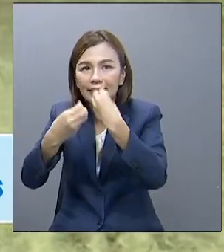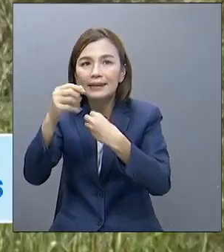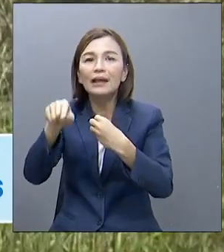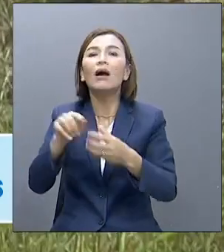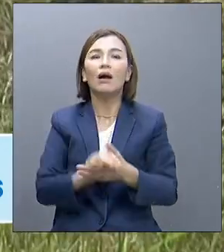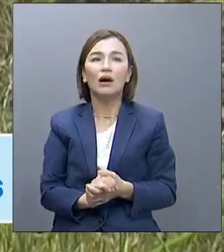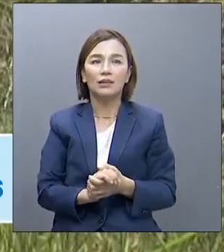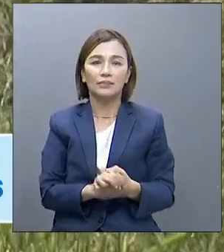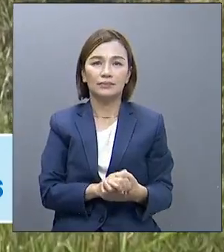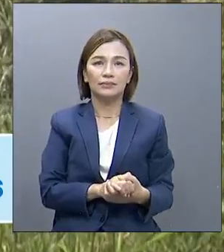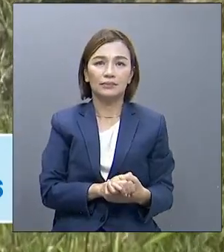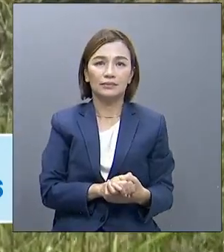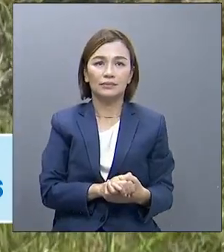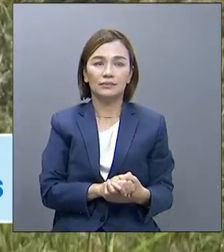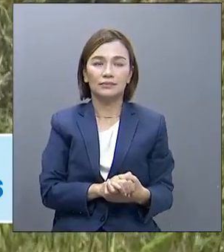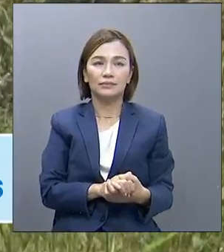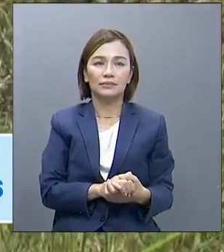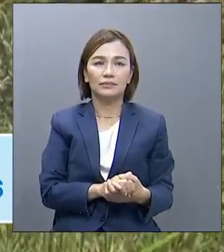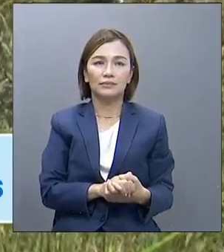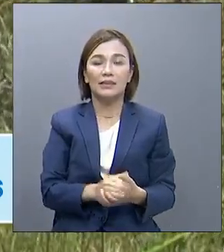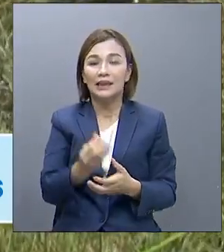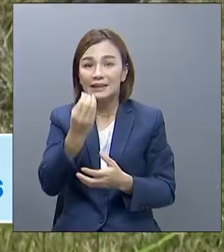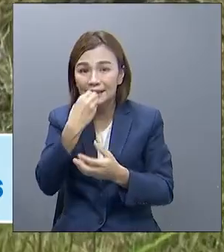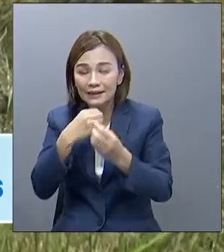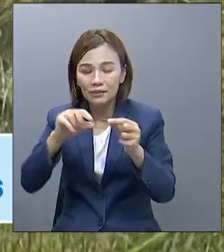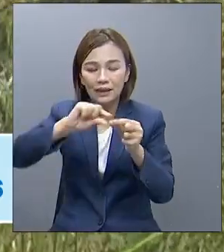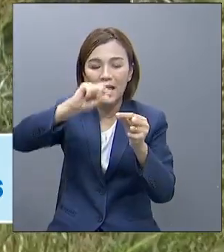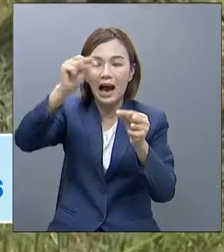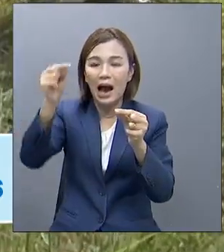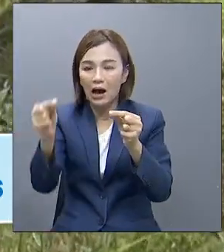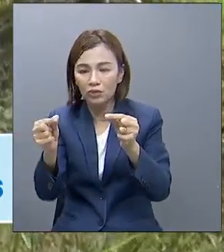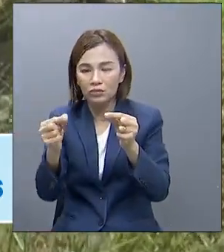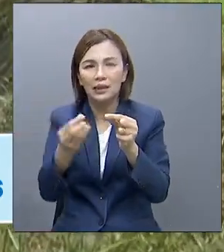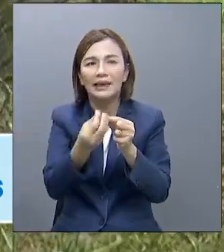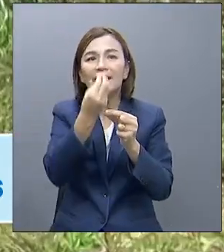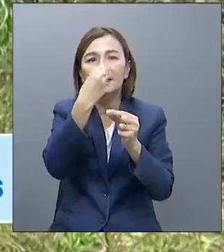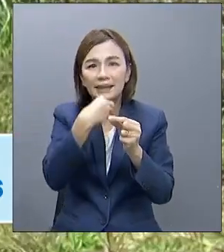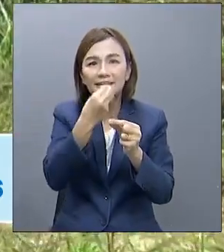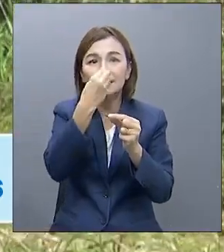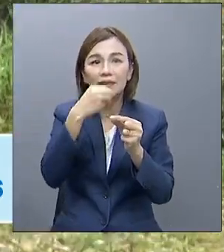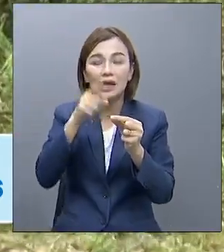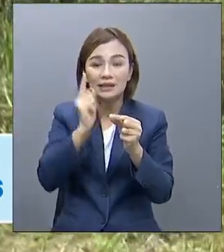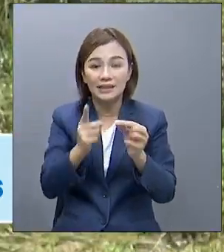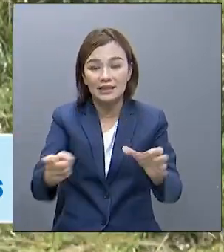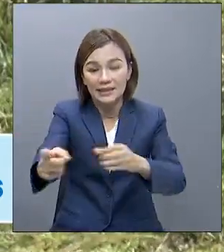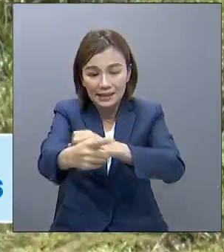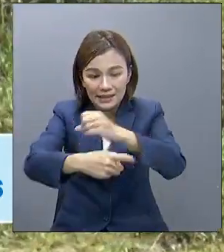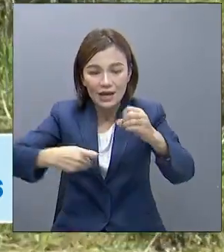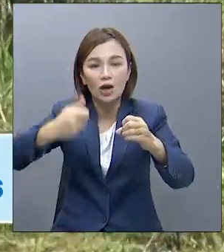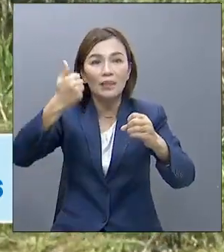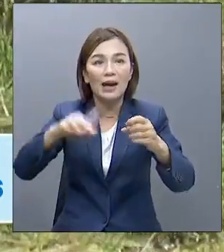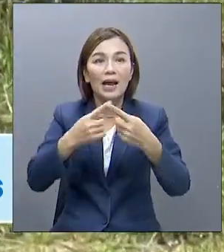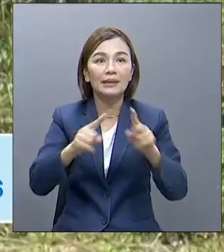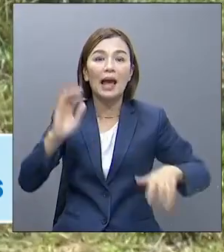ดกินเลยนะคะเขาบอกว่ากัดกินรวงข้าวที่แก่ไม่เต็มที่ยังไม่สามารถที่จะเก็บเกี่ยวได้เลยแต่ลิงเหล่